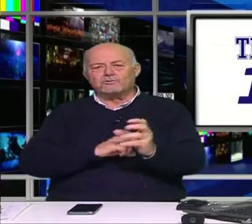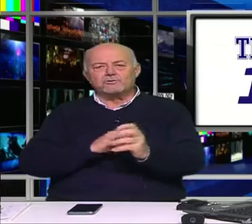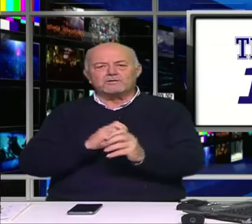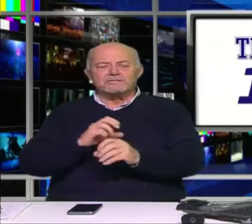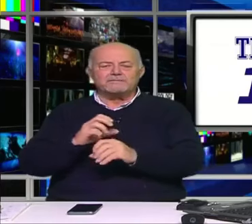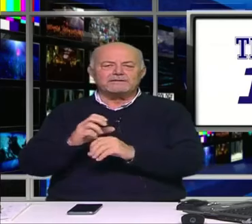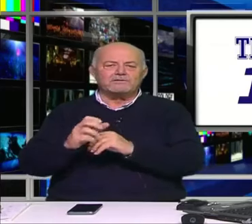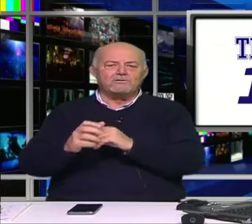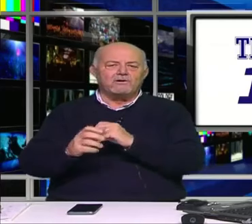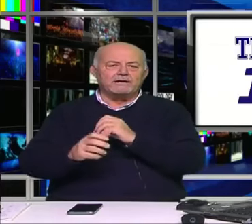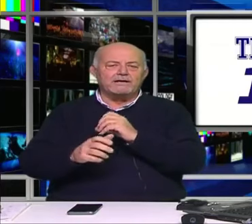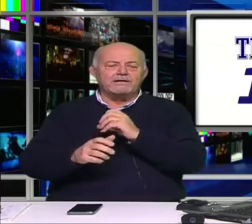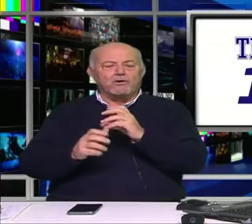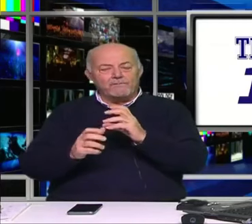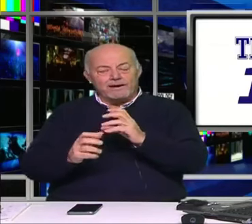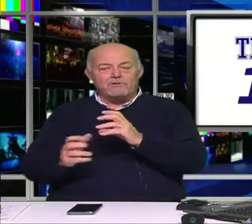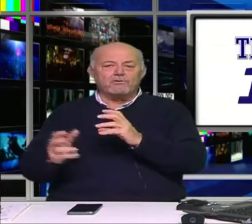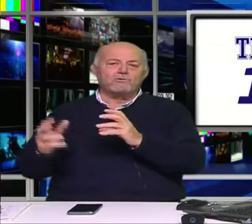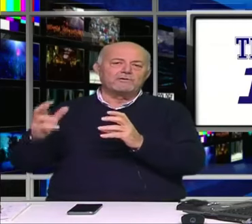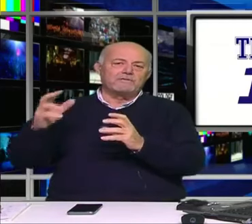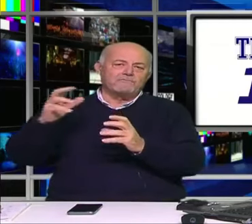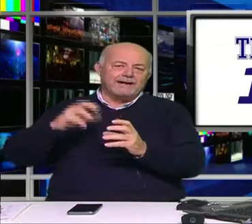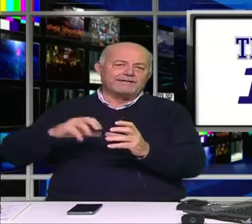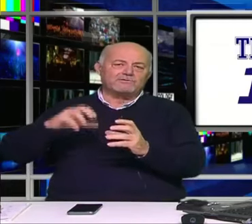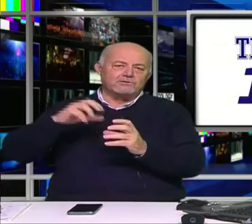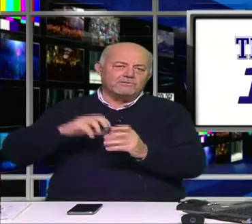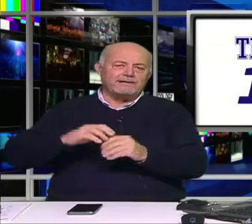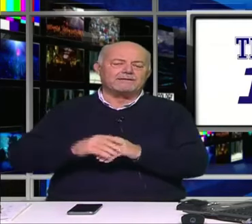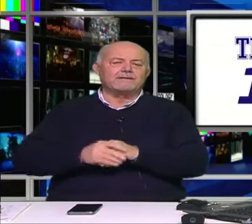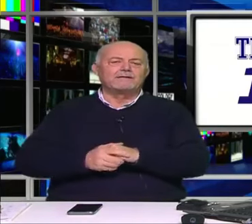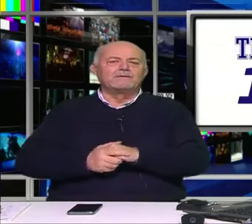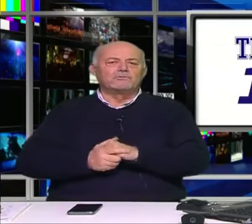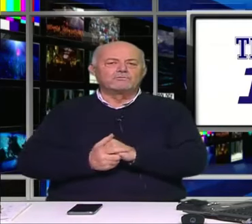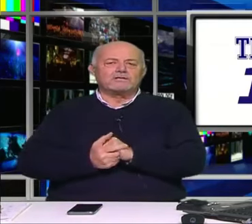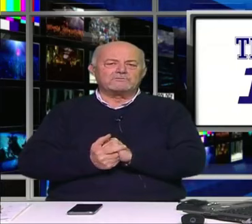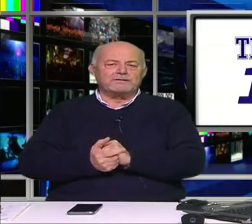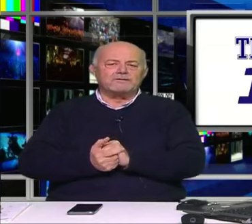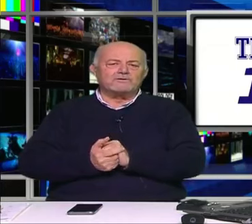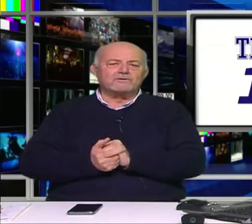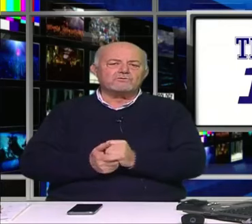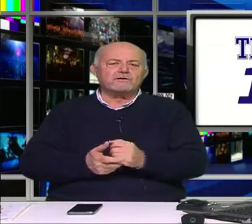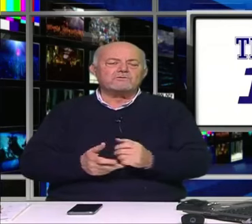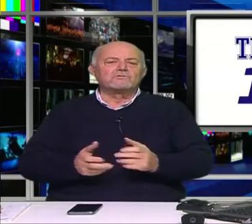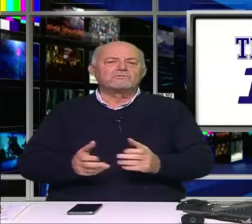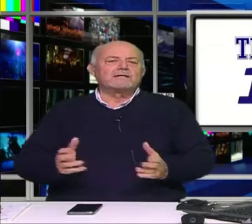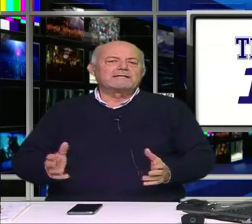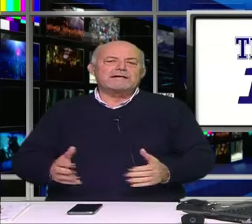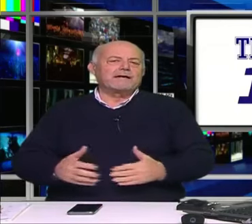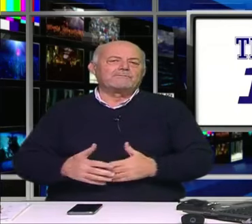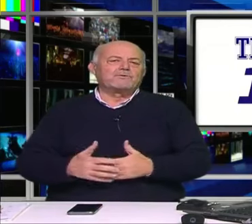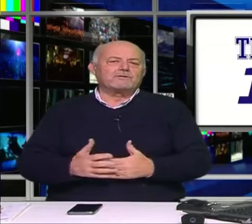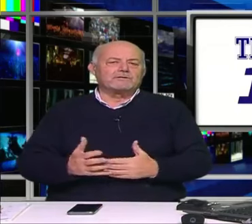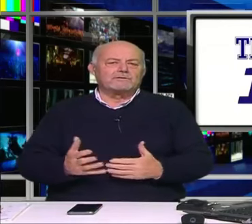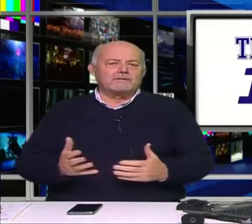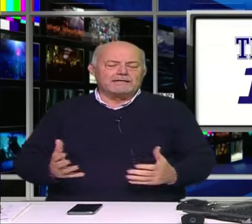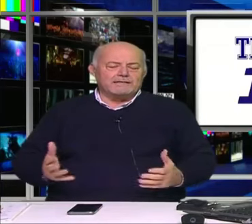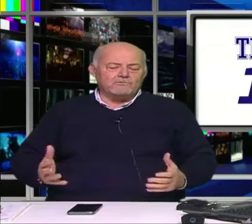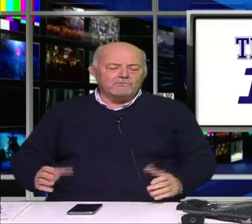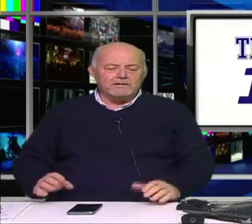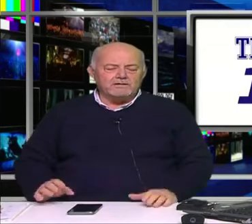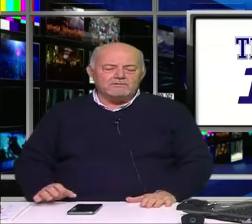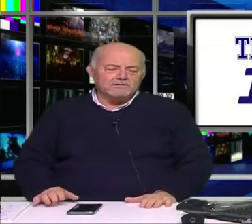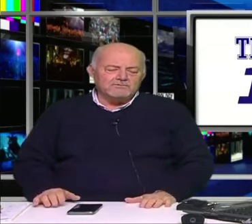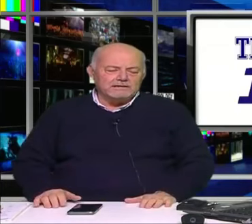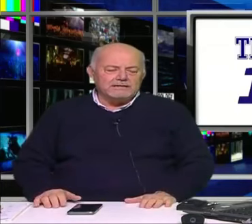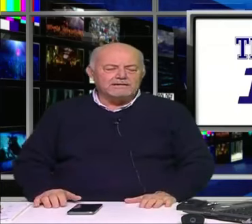il nostro trasmettitore, o meglio con il fatto di mettere un trasmettitore su Ragusa, e la portano alle